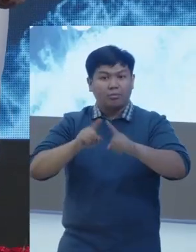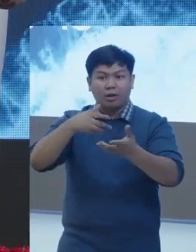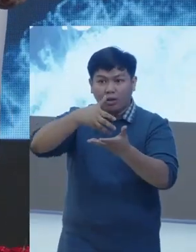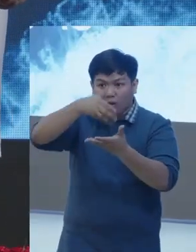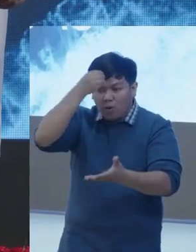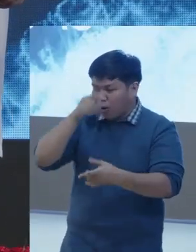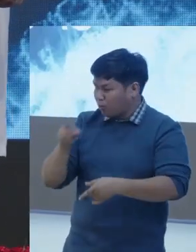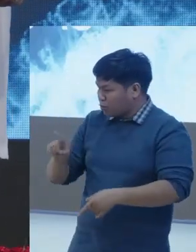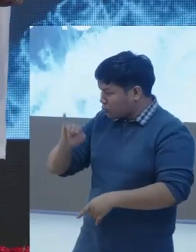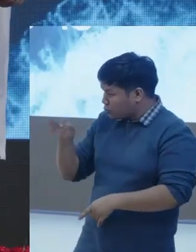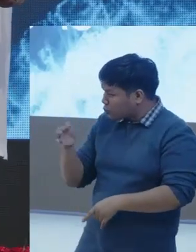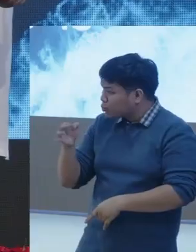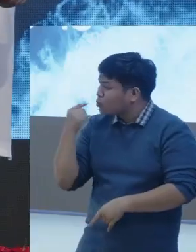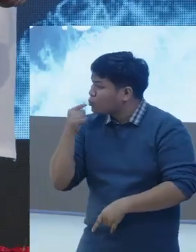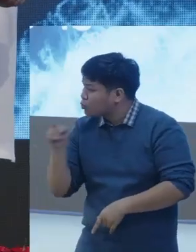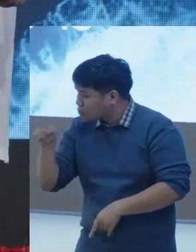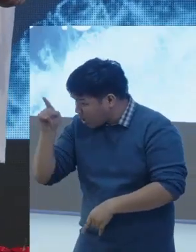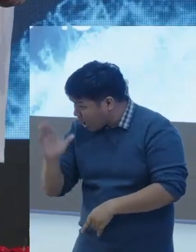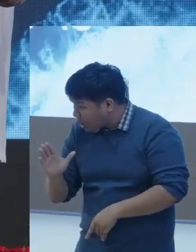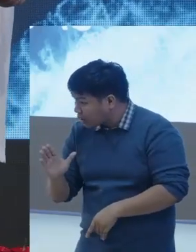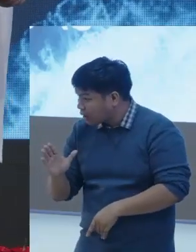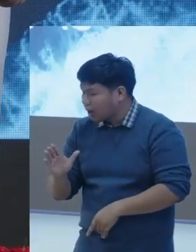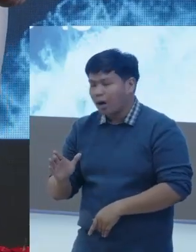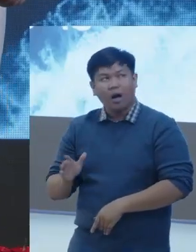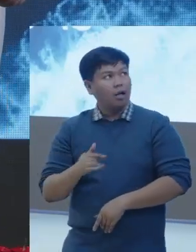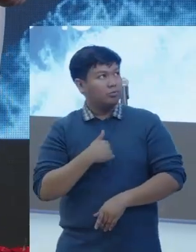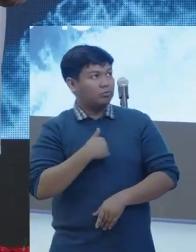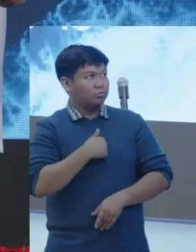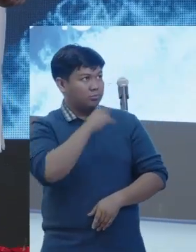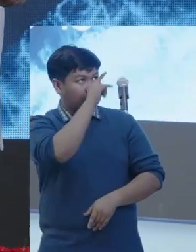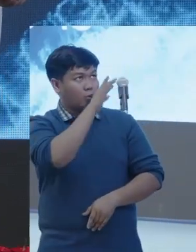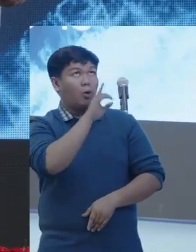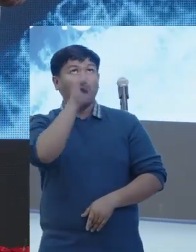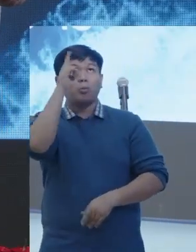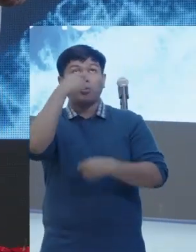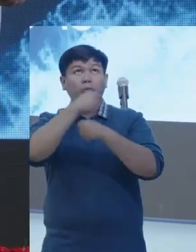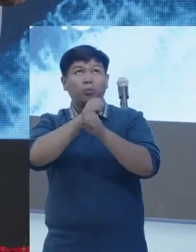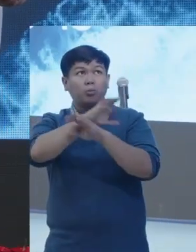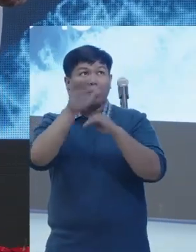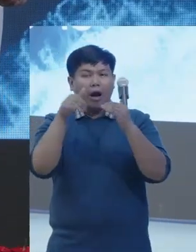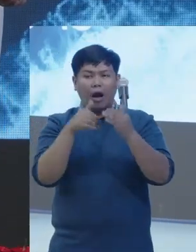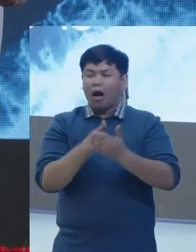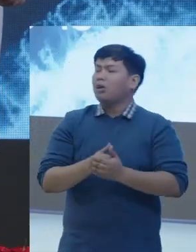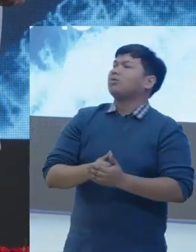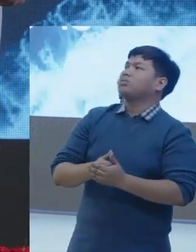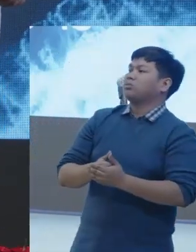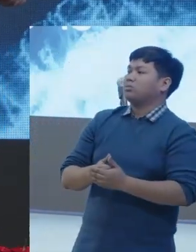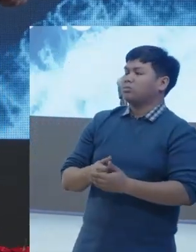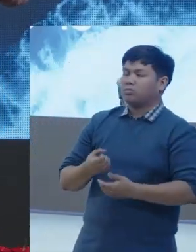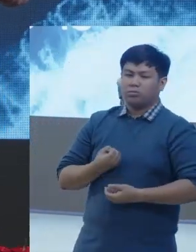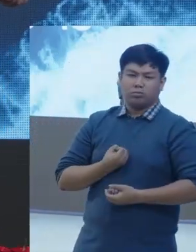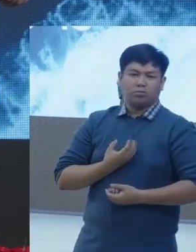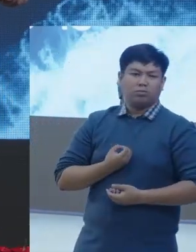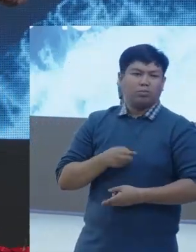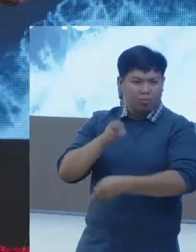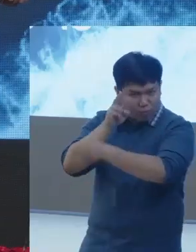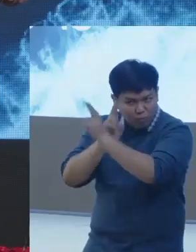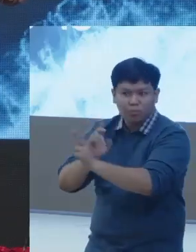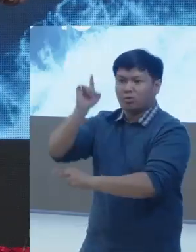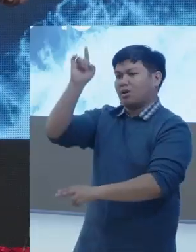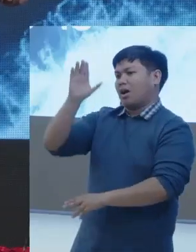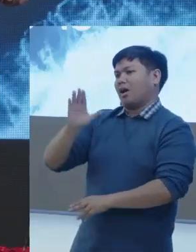makilala kung sino talaga ang Diyos, sila ay nagbigay ng alay sa Kanya. O di kaya